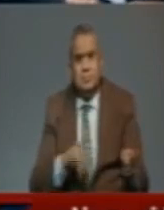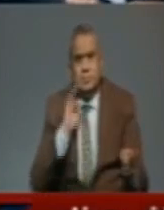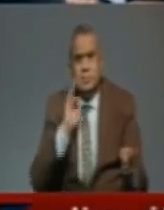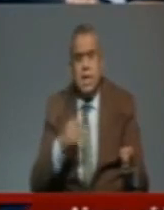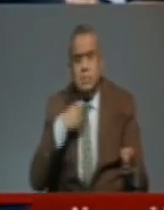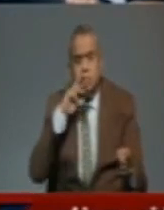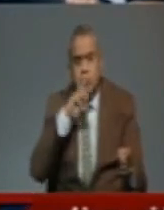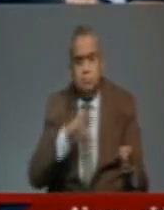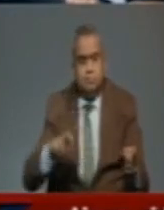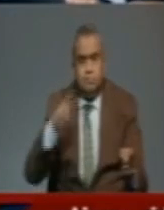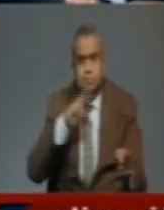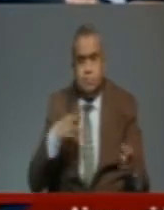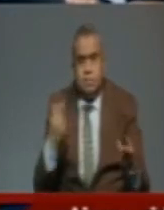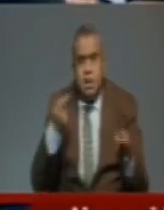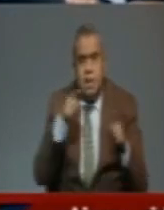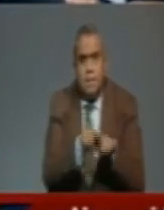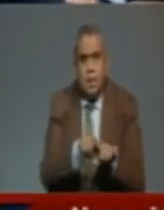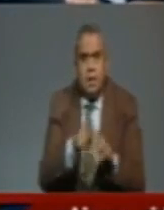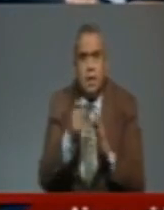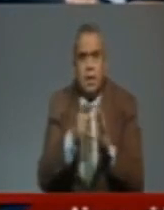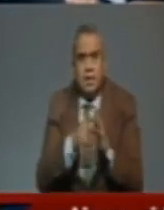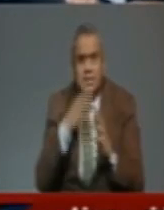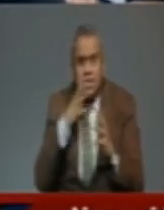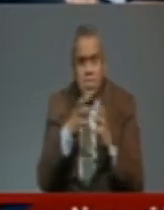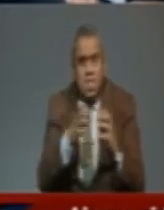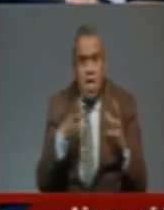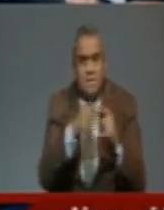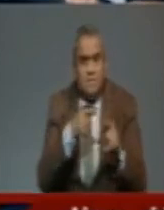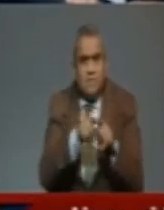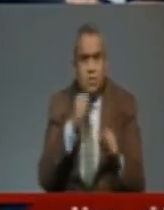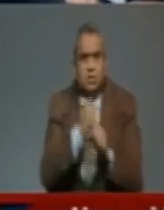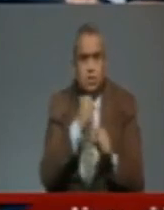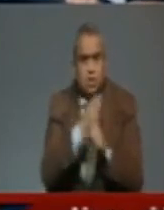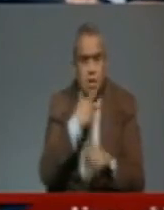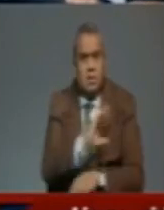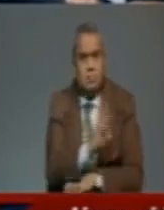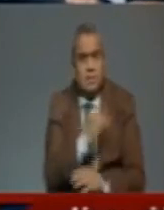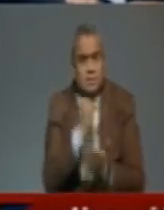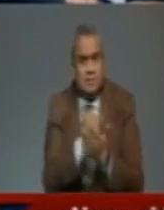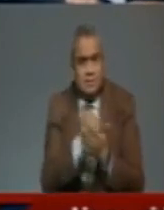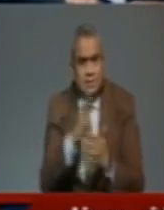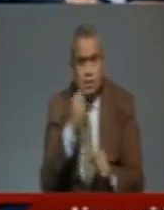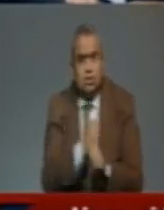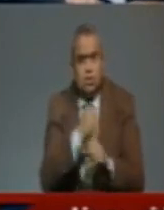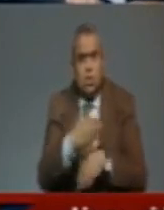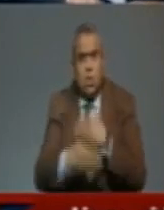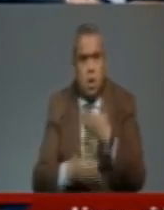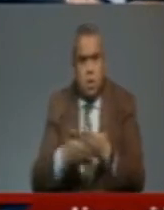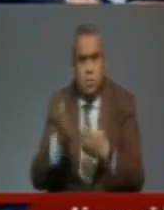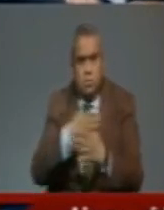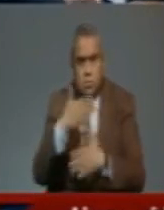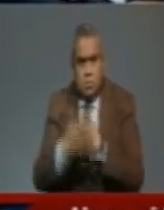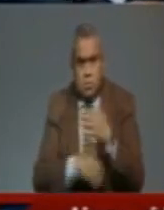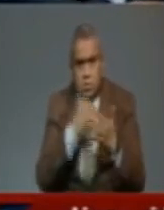انت قاعد معاه تحل له حته حته وتشجعه عشان يخلص لك شغلك اللي هو ايه؟